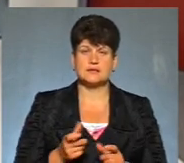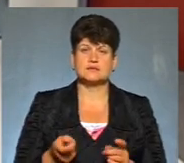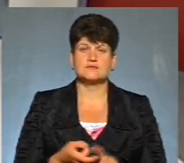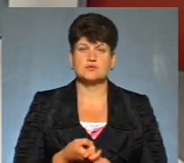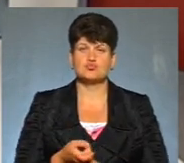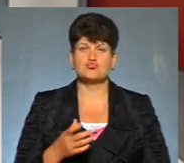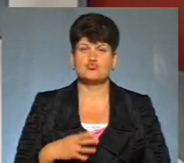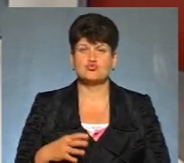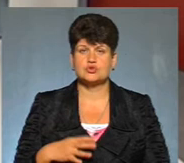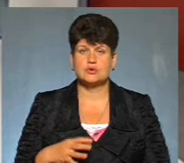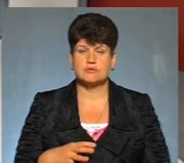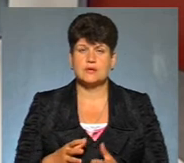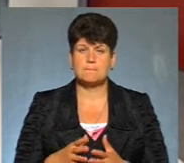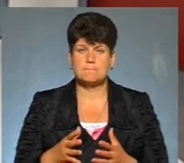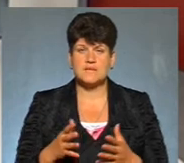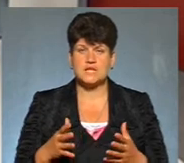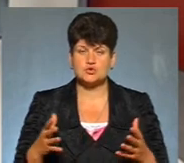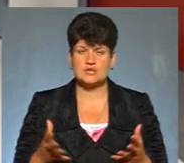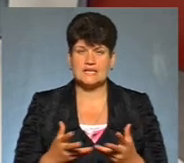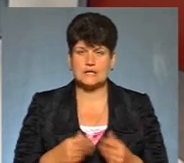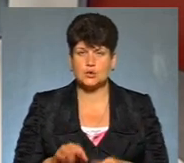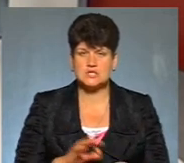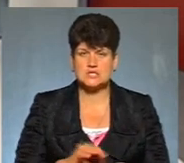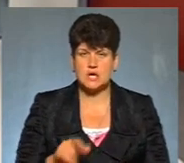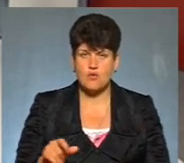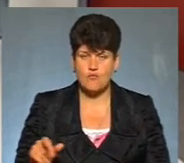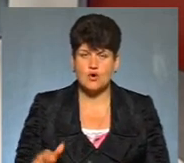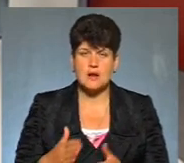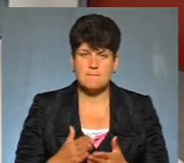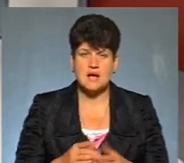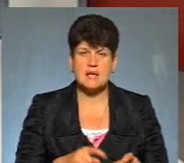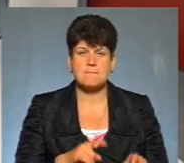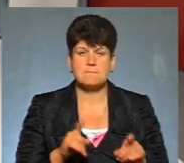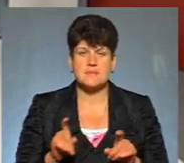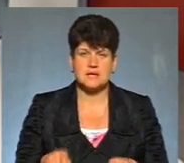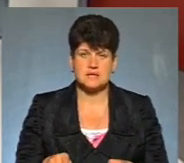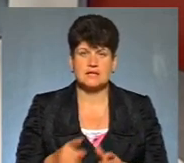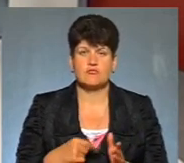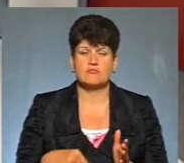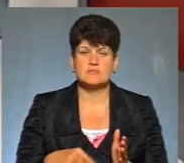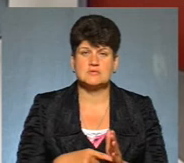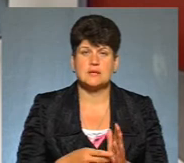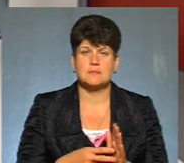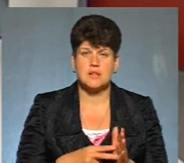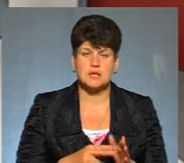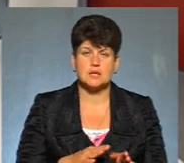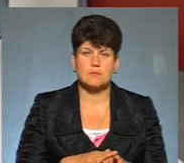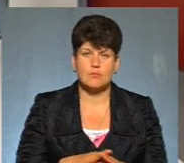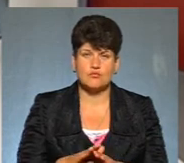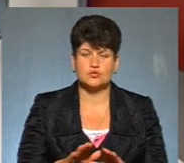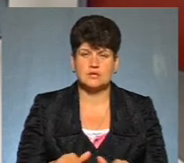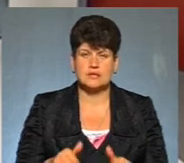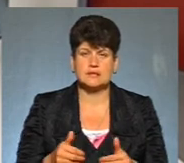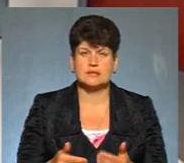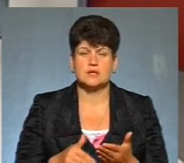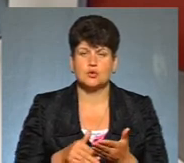очікуванням більшої кількості хворих має перейти відповідно до міських планів повністю на надання